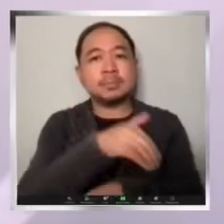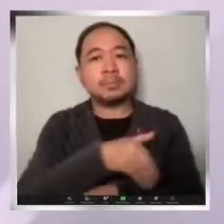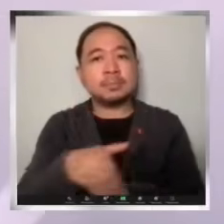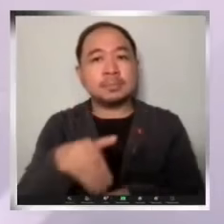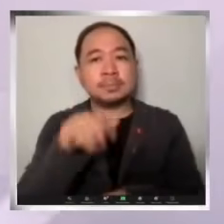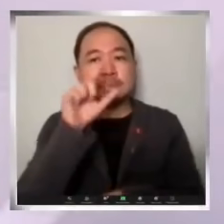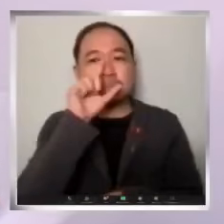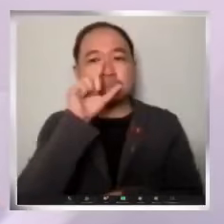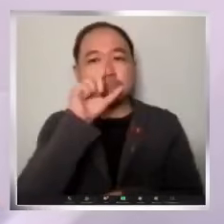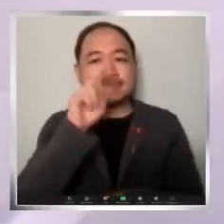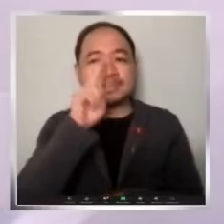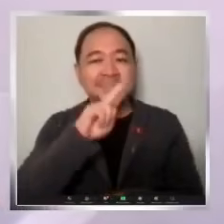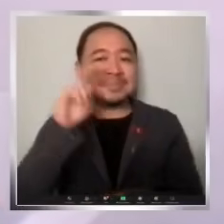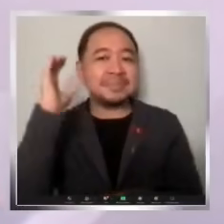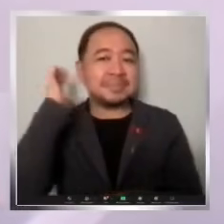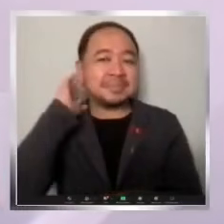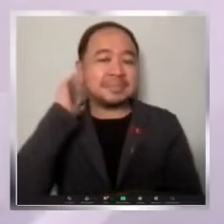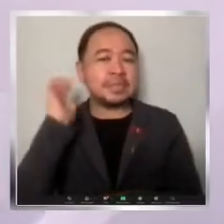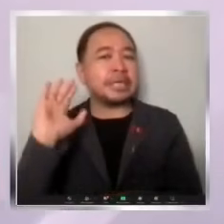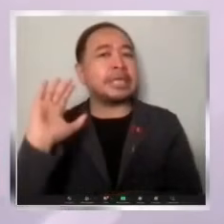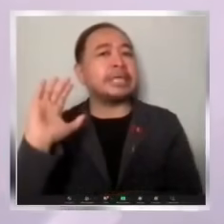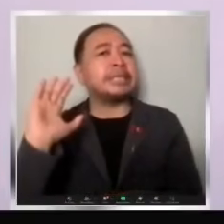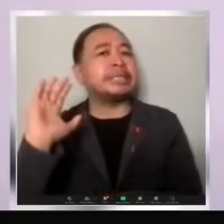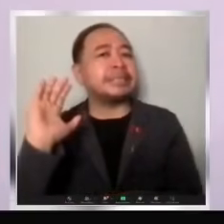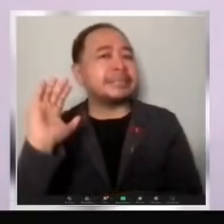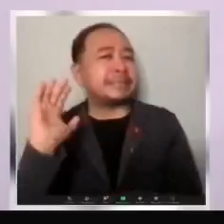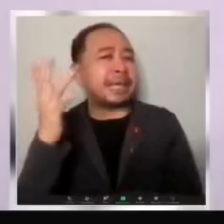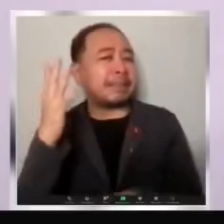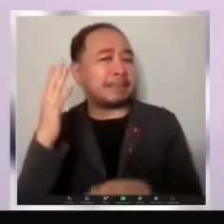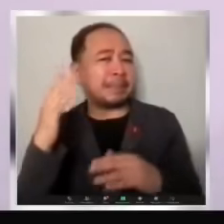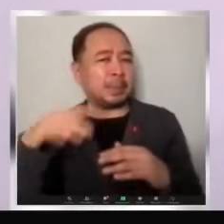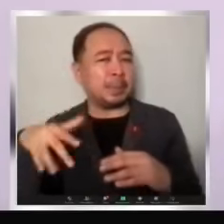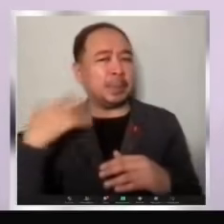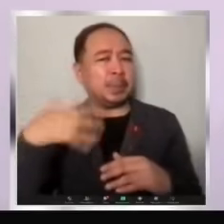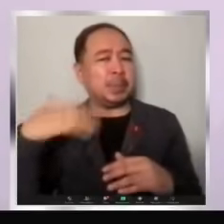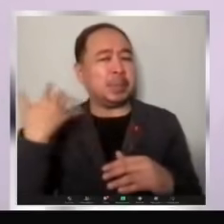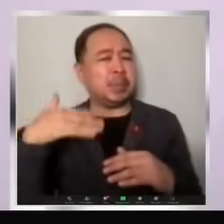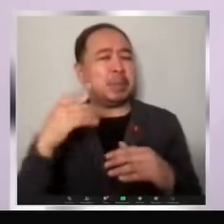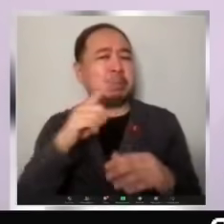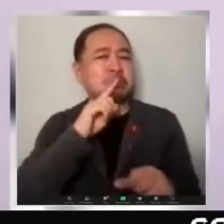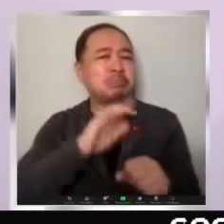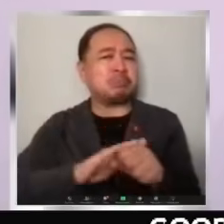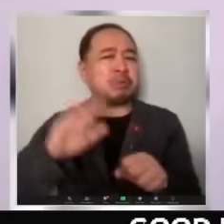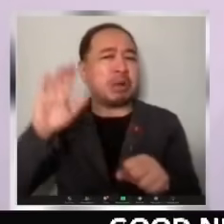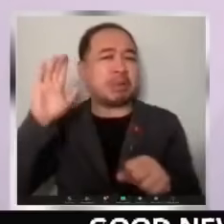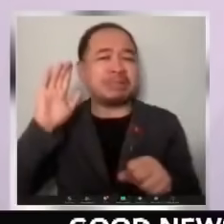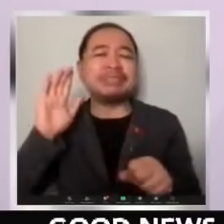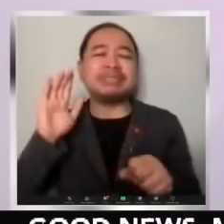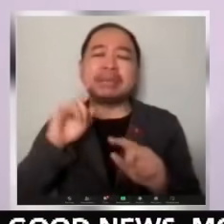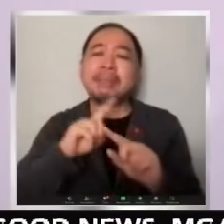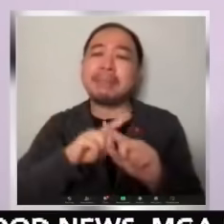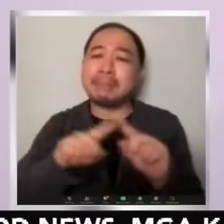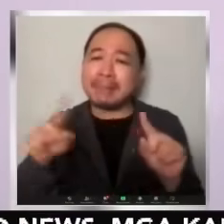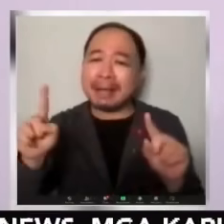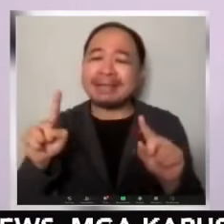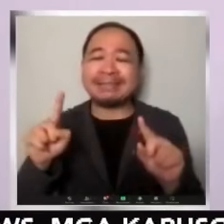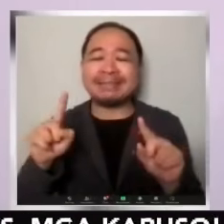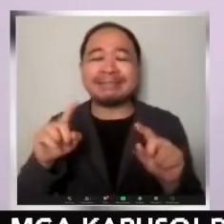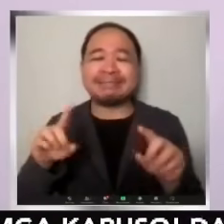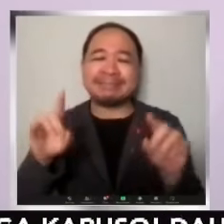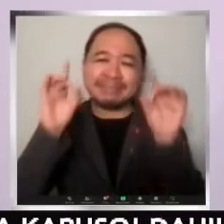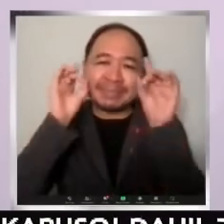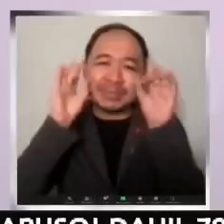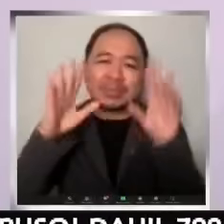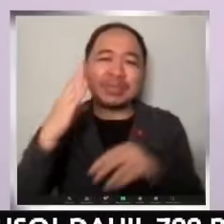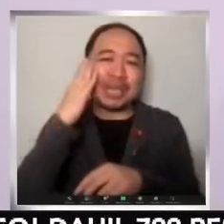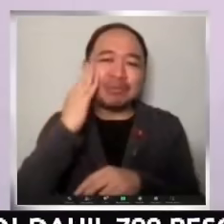Malaparaisong langit ang pangako, pero bangungot ang sinasapit umano ng ilang menor de edad sa kamay ng isang armado umanong